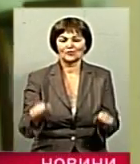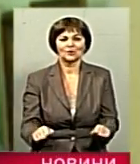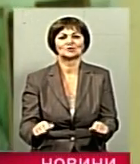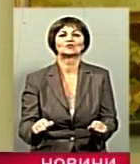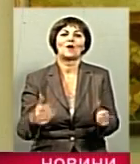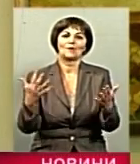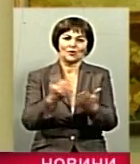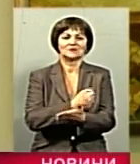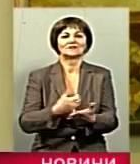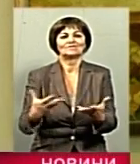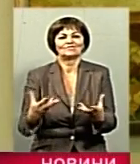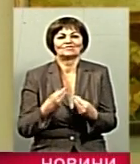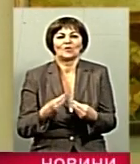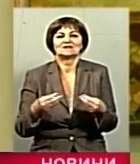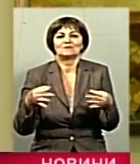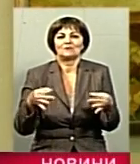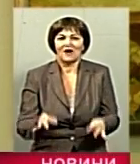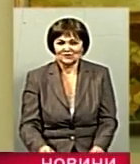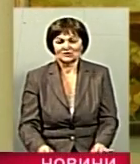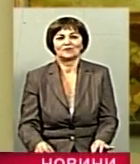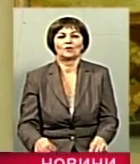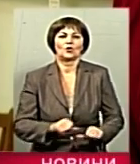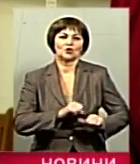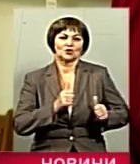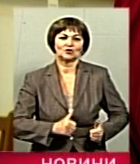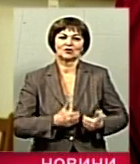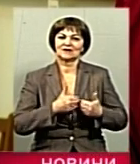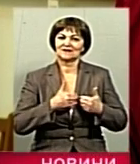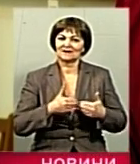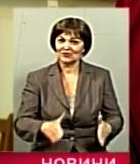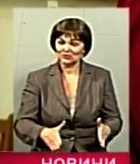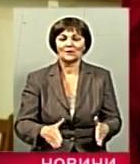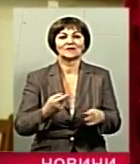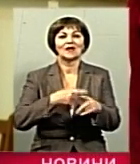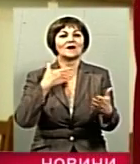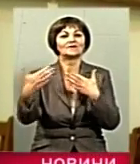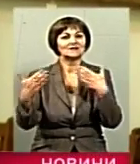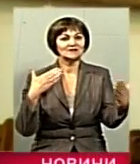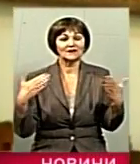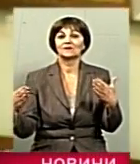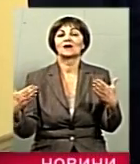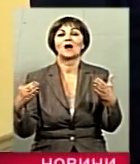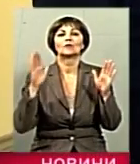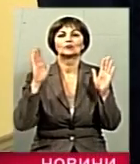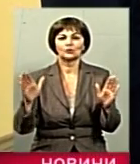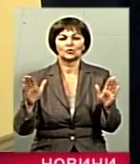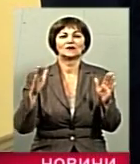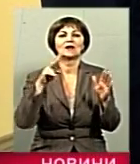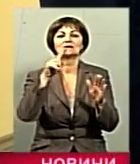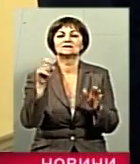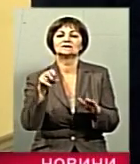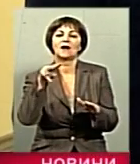все по-справжньому, наживо, щиро і сердечно. Виставка картин Юрія Дубініна експонуватиметься у виставковому